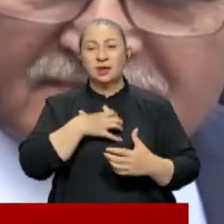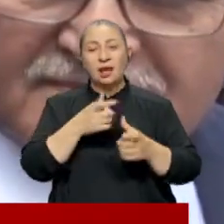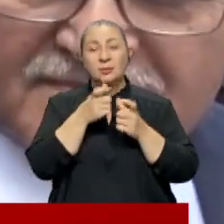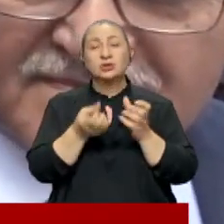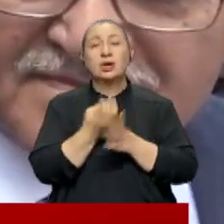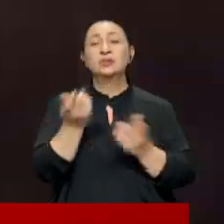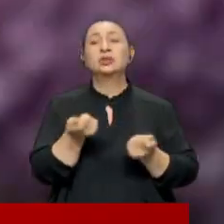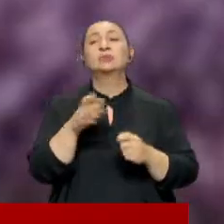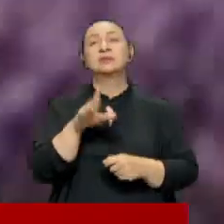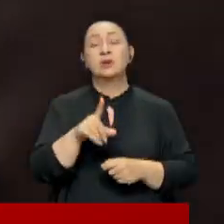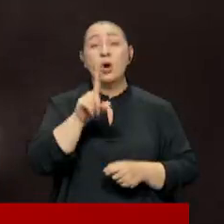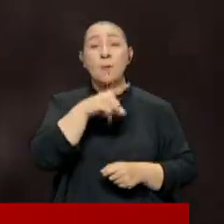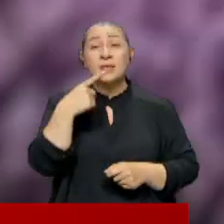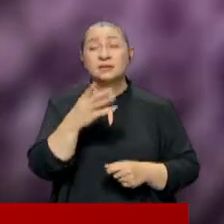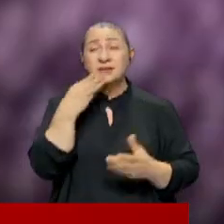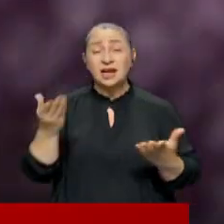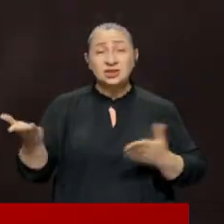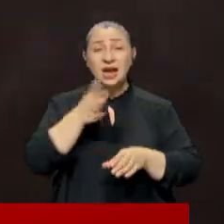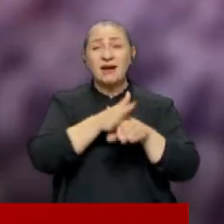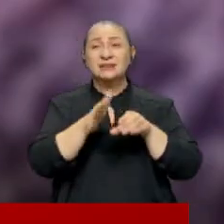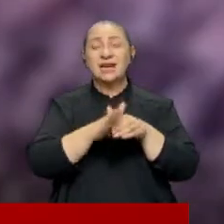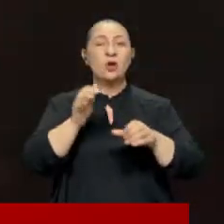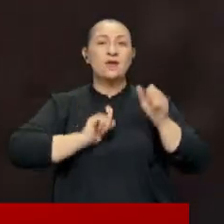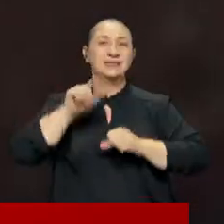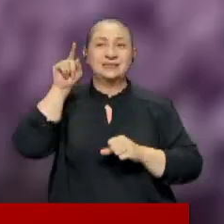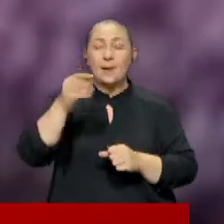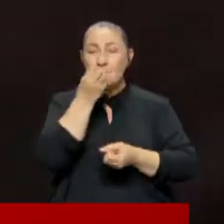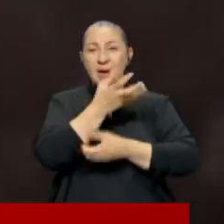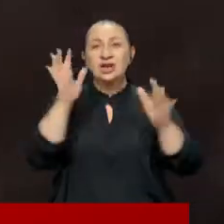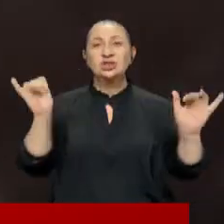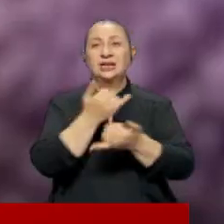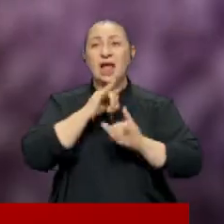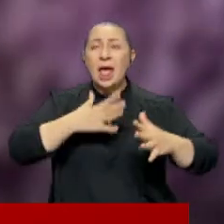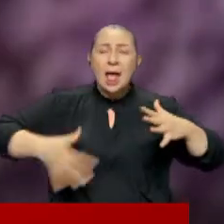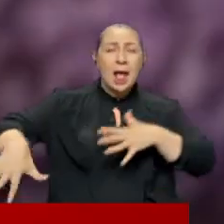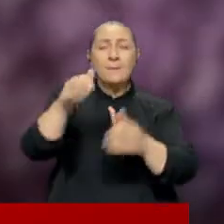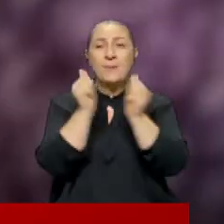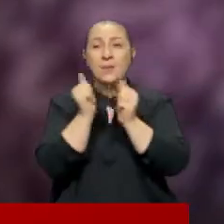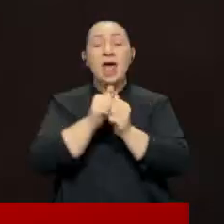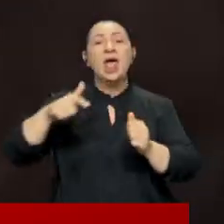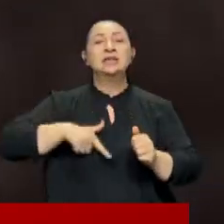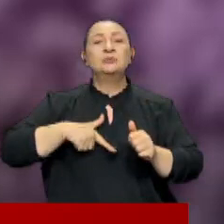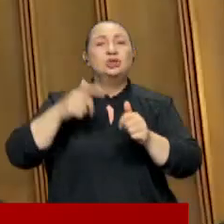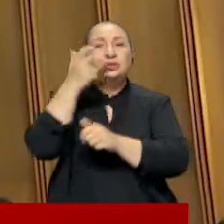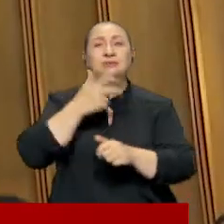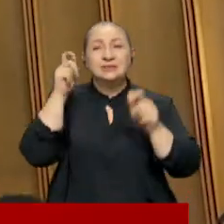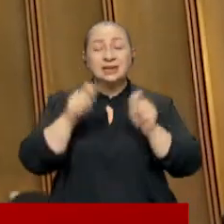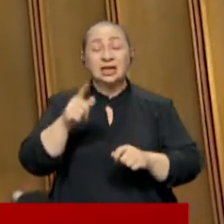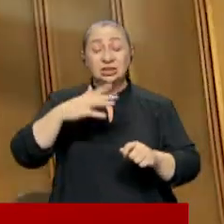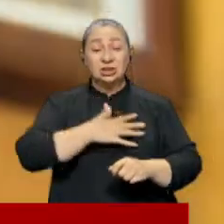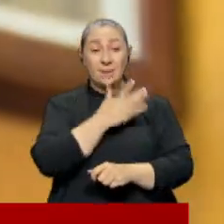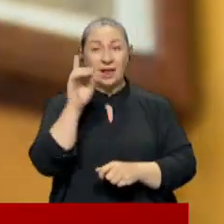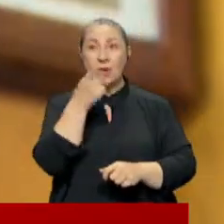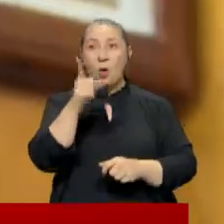ekmek çıkarmaya çalışmasın. On binlerce genç Kayseri Erciyes Üniversitesi Bahar Şenliklerinde hep bir ağızdan İzmir Marşı'nı söyledi. CHP